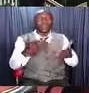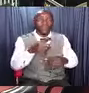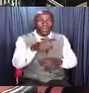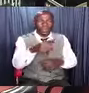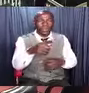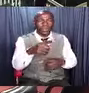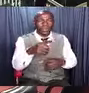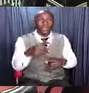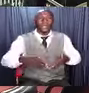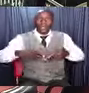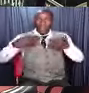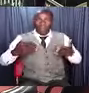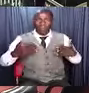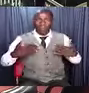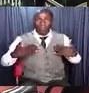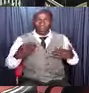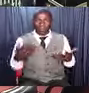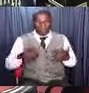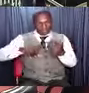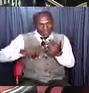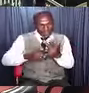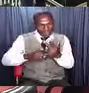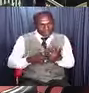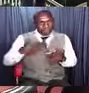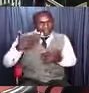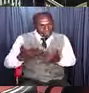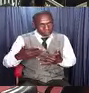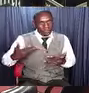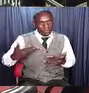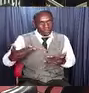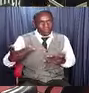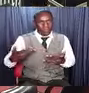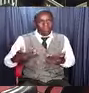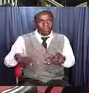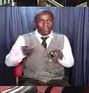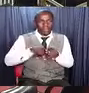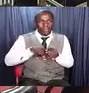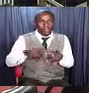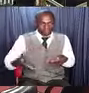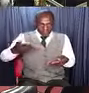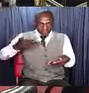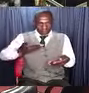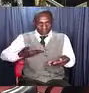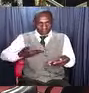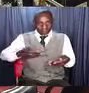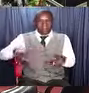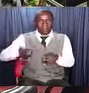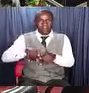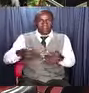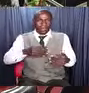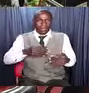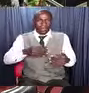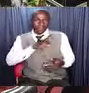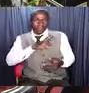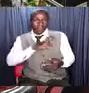given. Anasema wapeni watu. And it says give kwanza to people. Muwape watu. That you give to people. Ndio ninyi nanyi mtafanya nini? That's when you will be given. Uwe na tunda